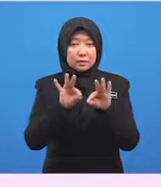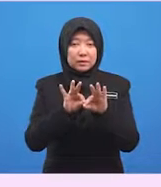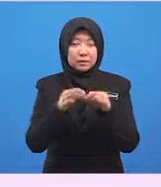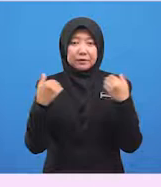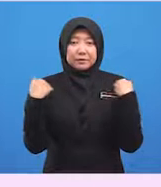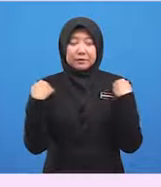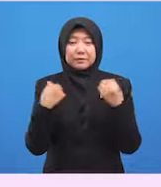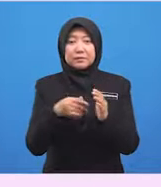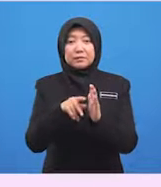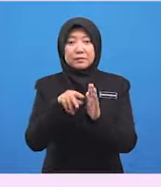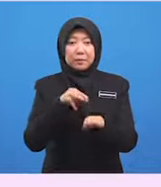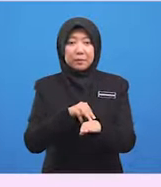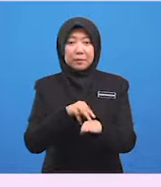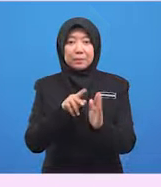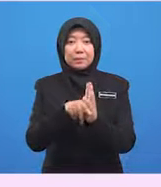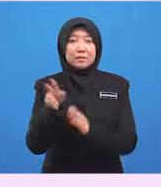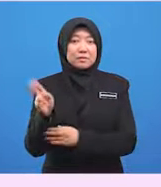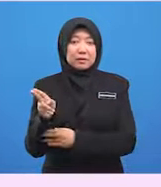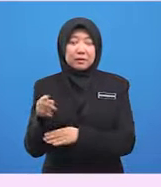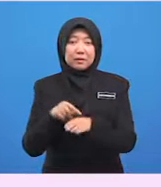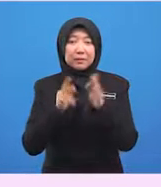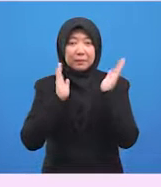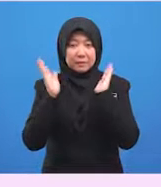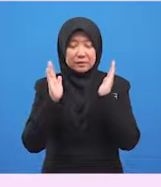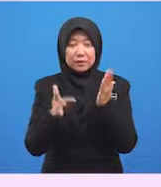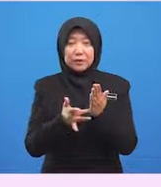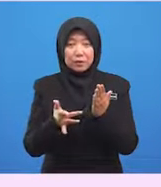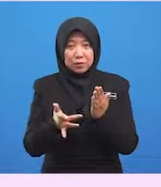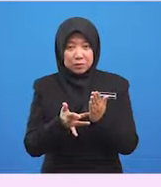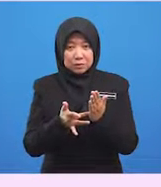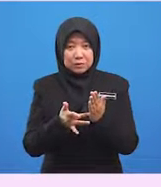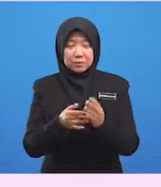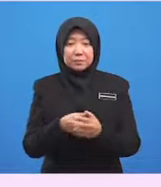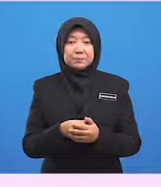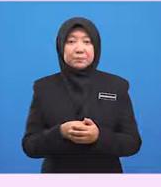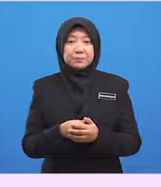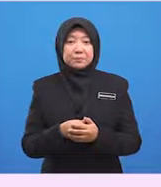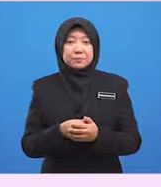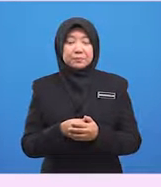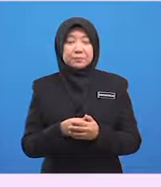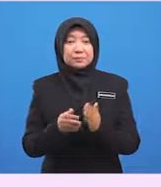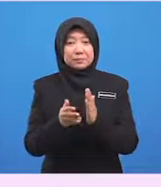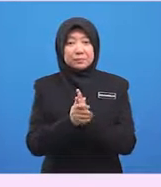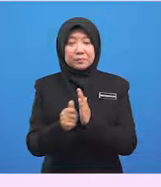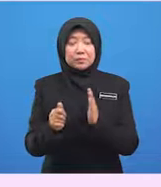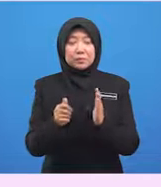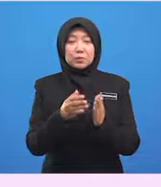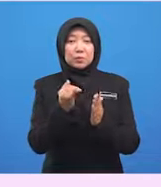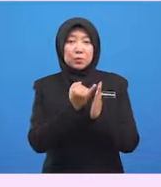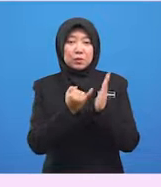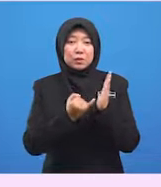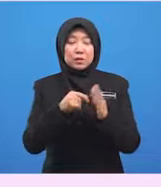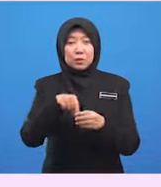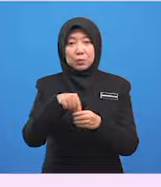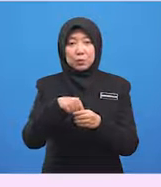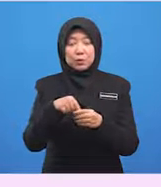prasejarah Indonesia melalui SP teknologi demi kardan money lukisan buah